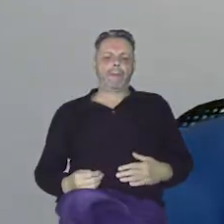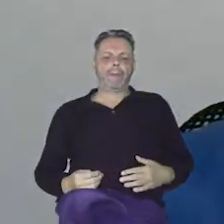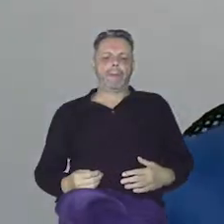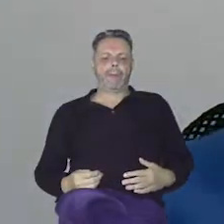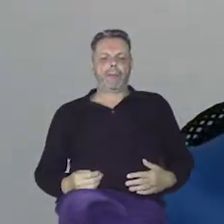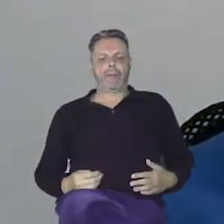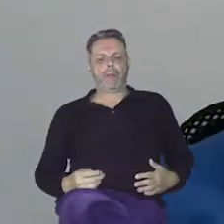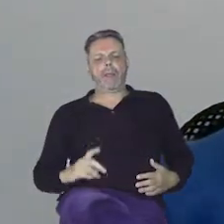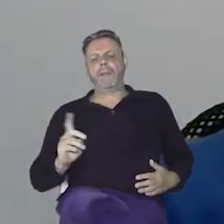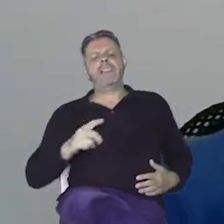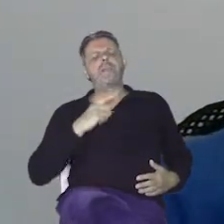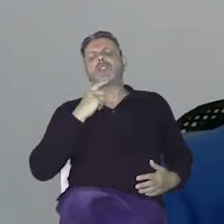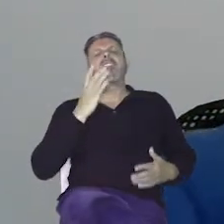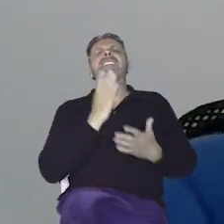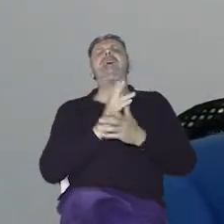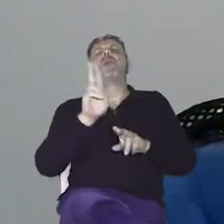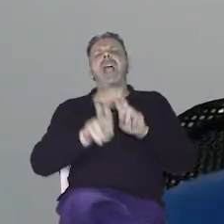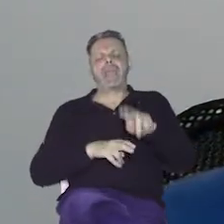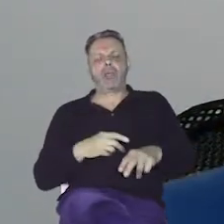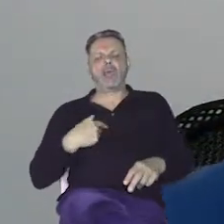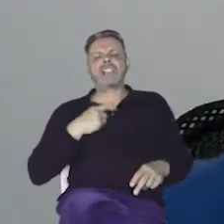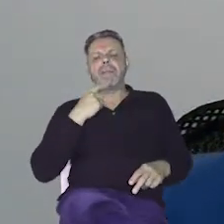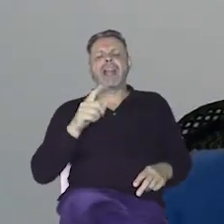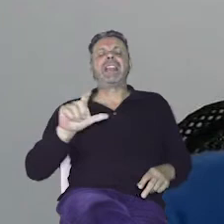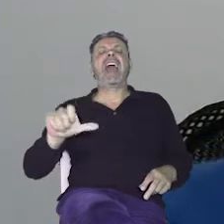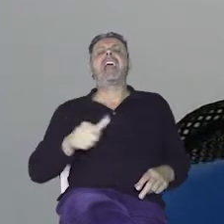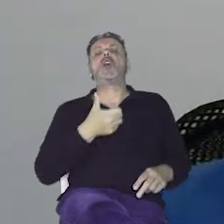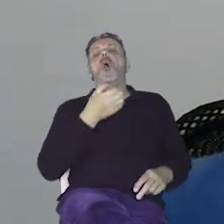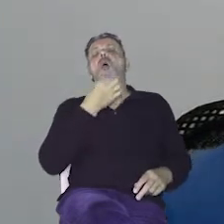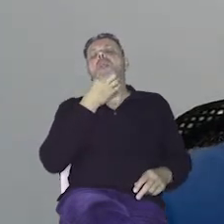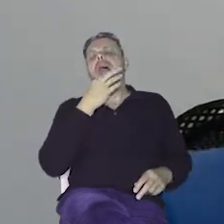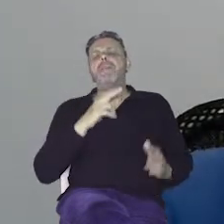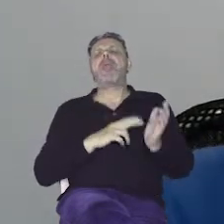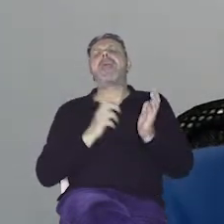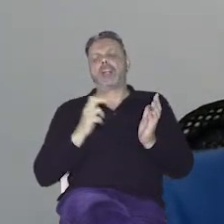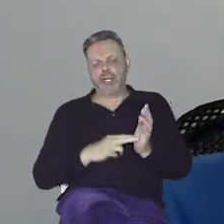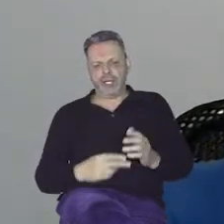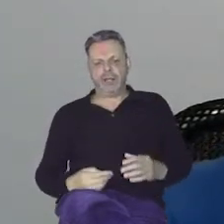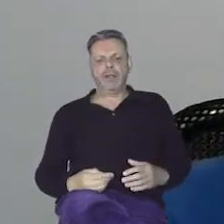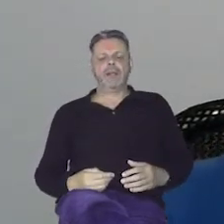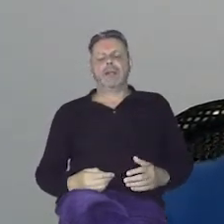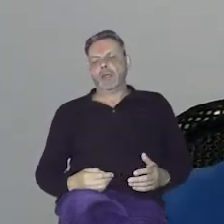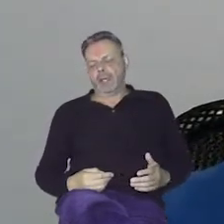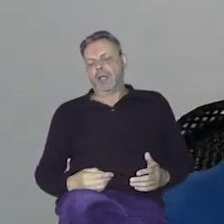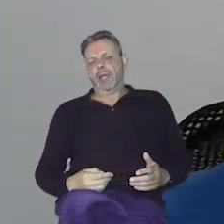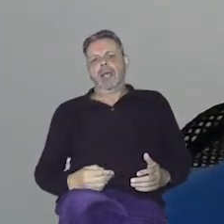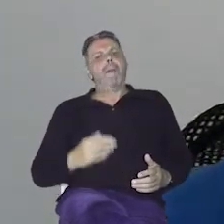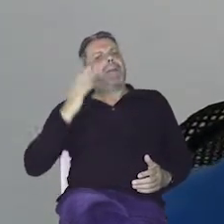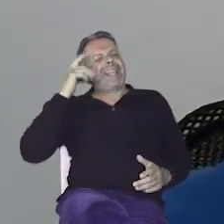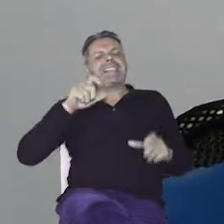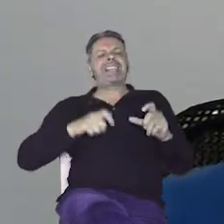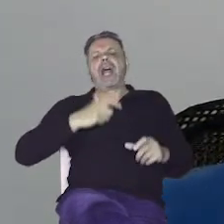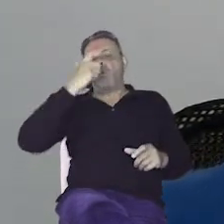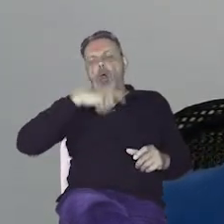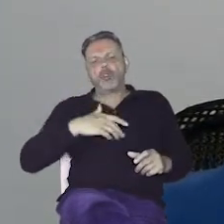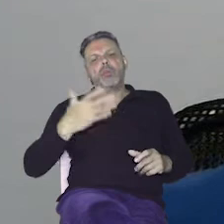njegu, Sonja. Ja sam rekla da je to najhumaniji brižnost. Oblik brige za stariju osobu da ju